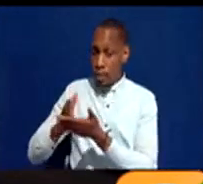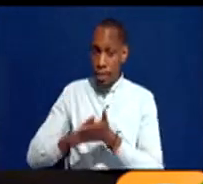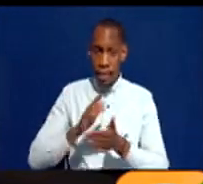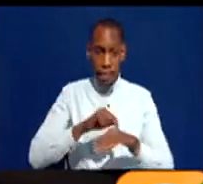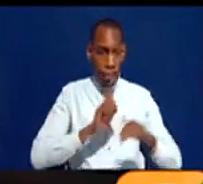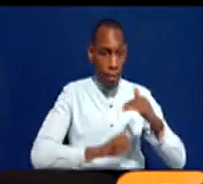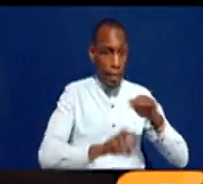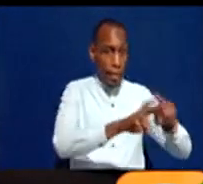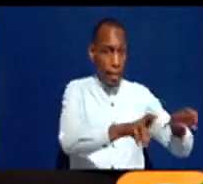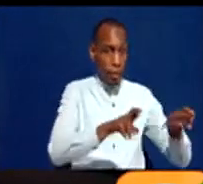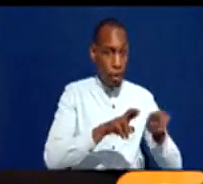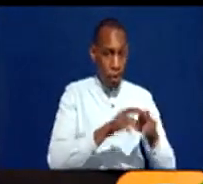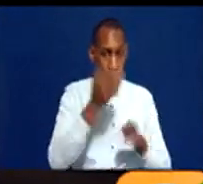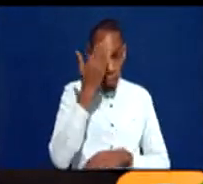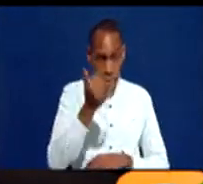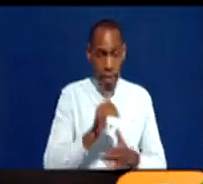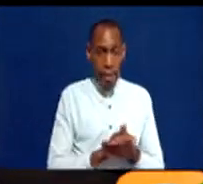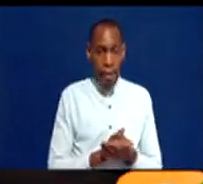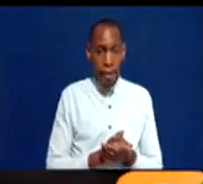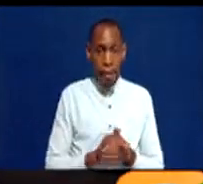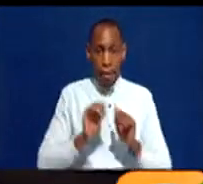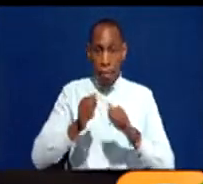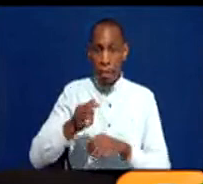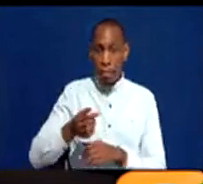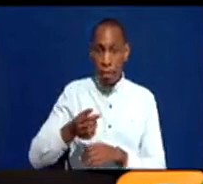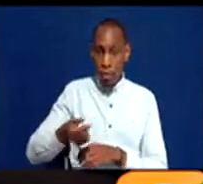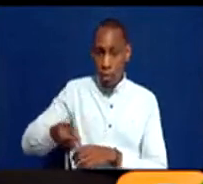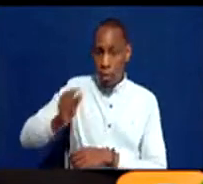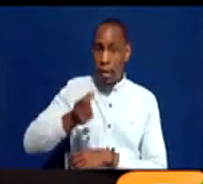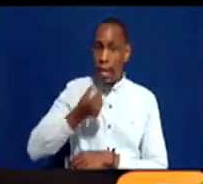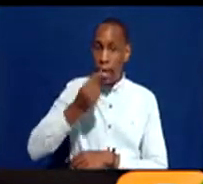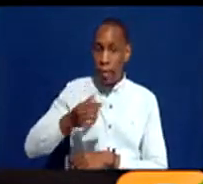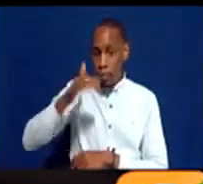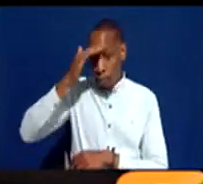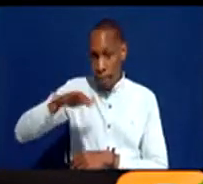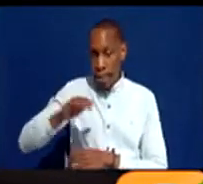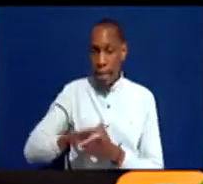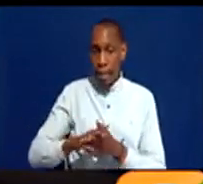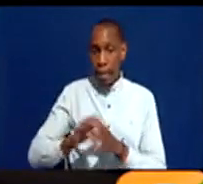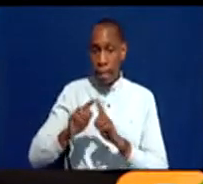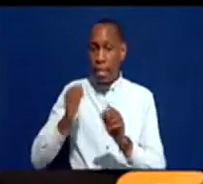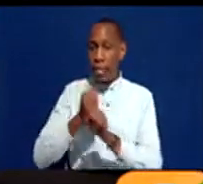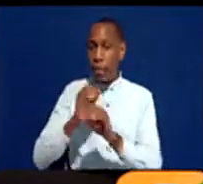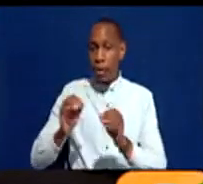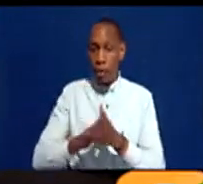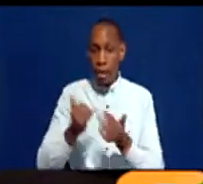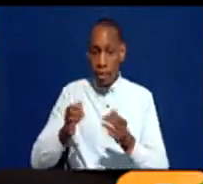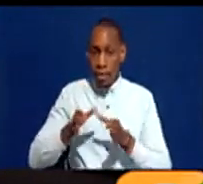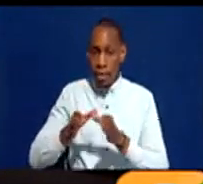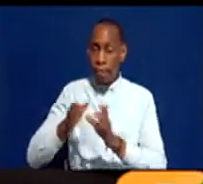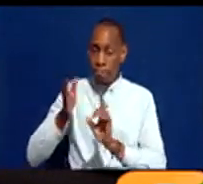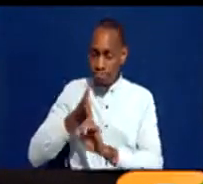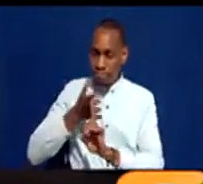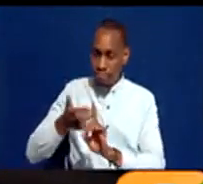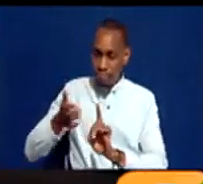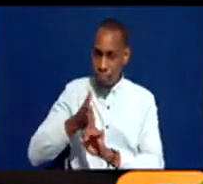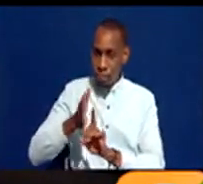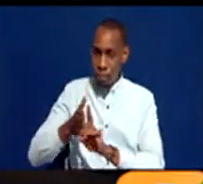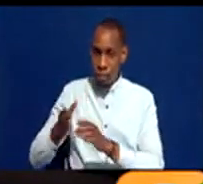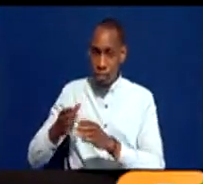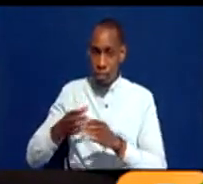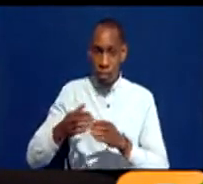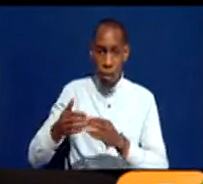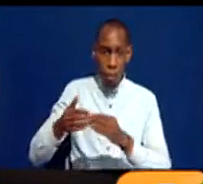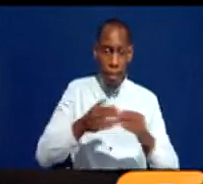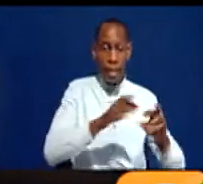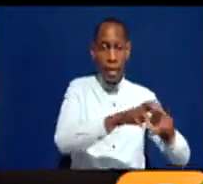kwa room, manake huyu unaweza kamwekea kwa ba ishindikane, inabidi umpembeleze, muende na yeye kwa